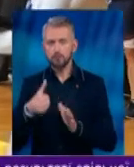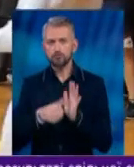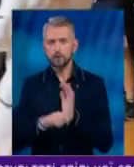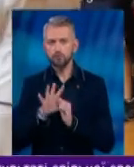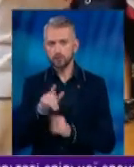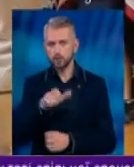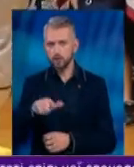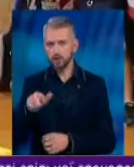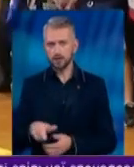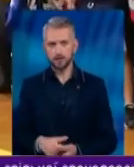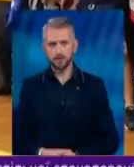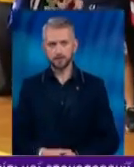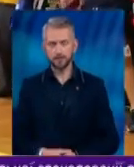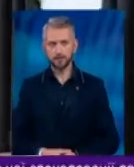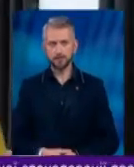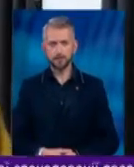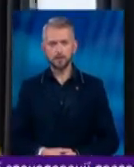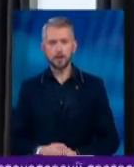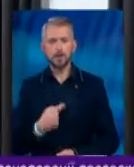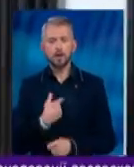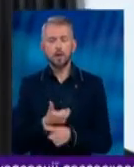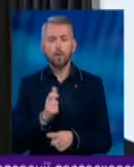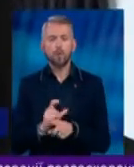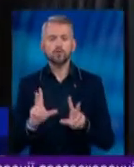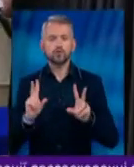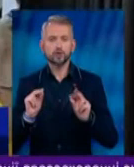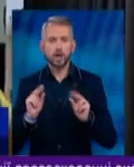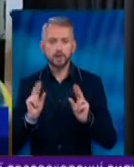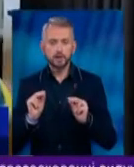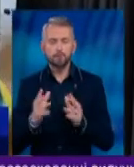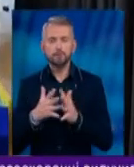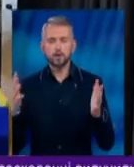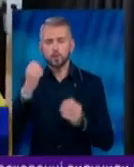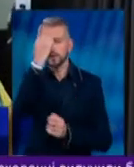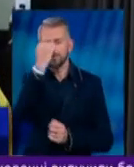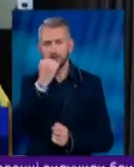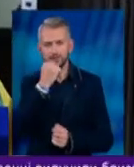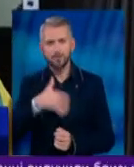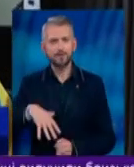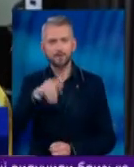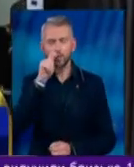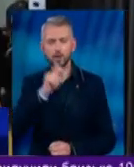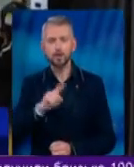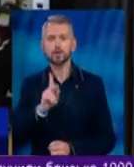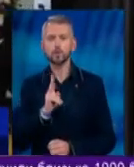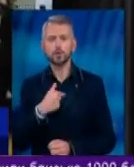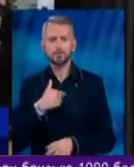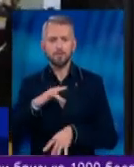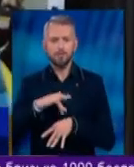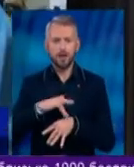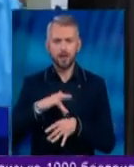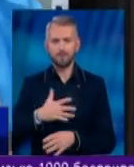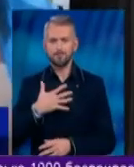64 учасники. Я дуже щасливий. Большое спасибо всей Украине, кто за меня болел,